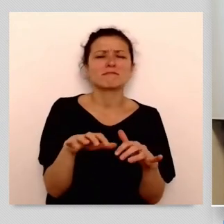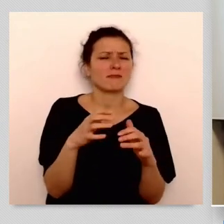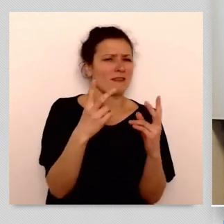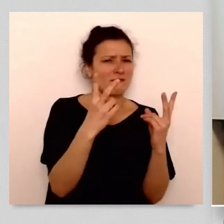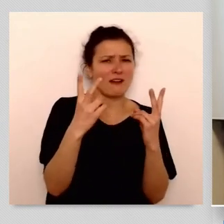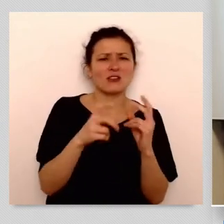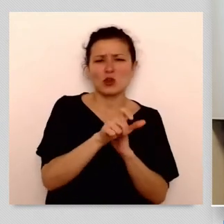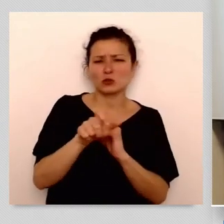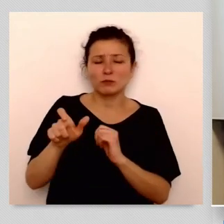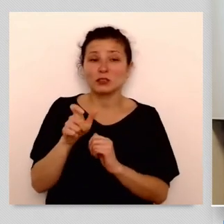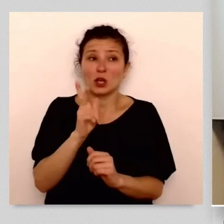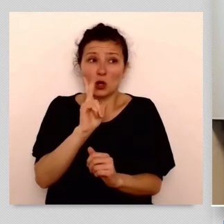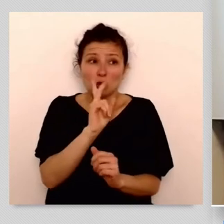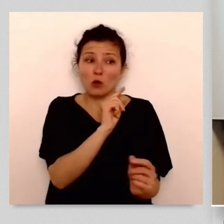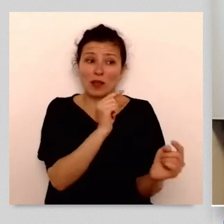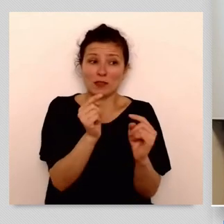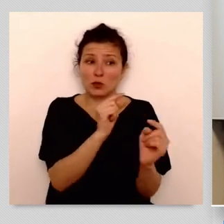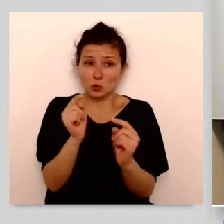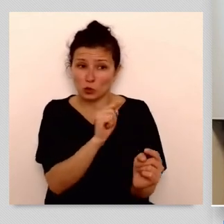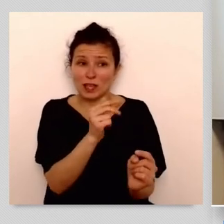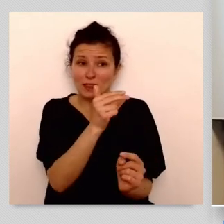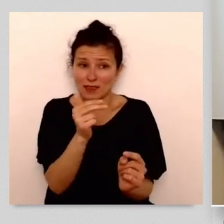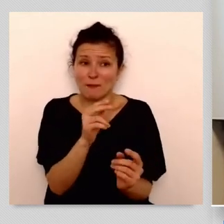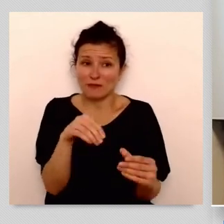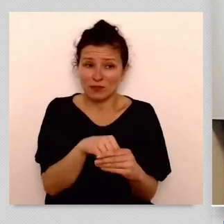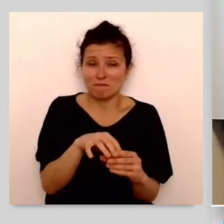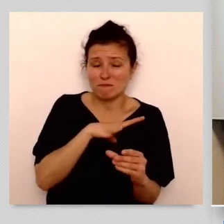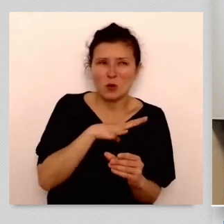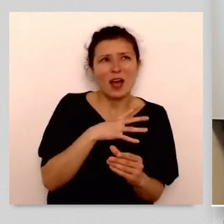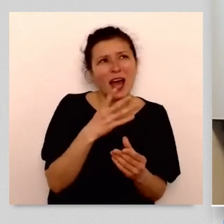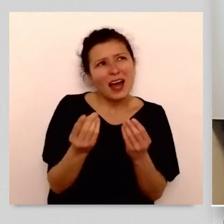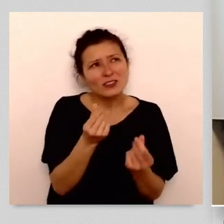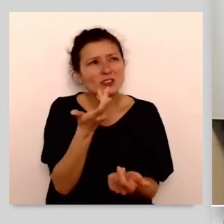wtedy te tematy poruszali, ale one gdzieś do końca nie wybrzmiały i były